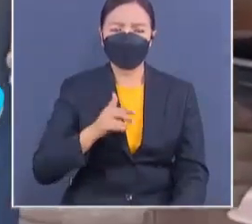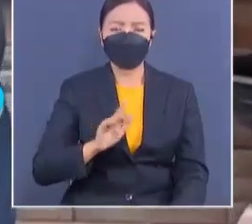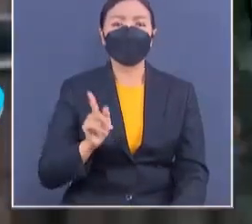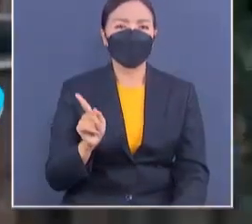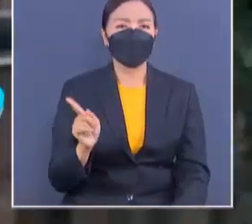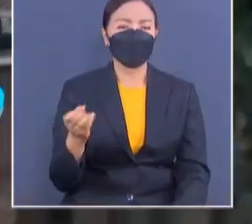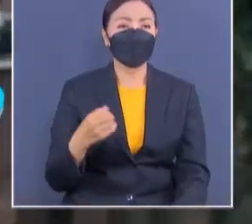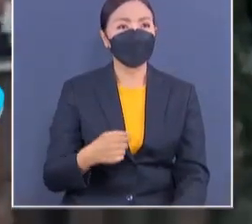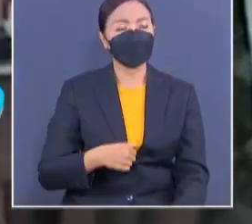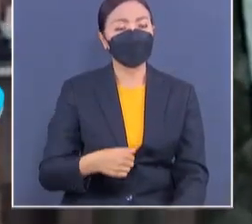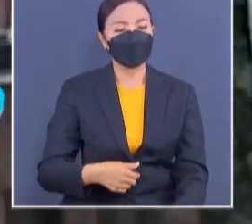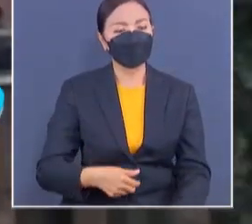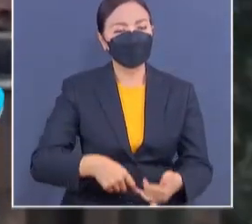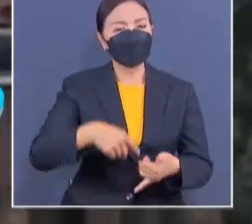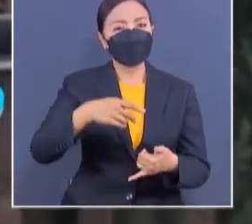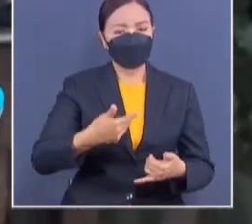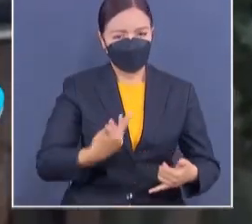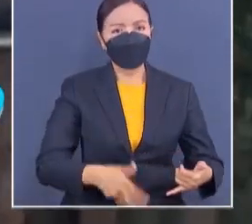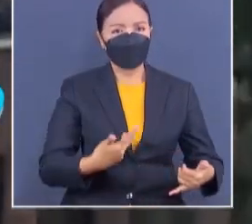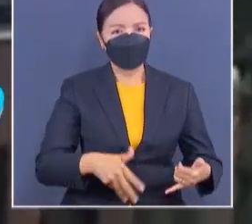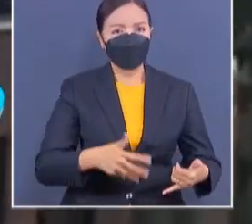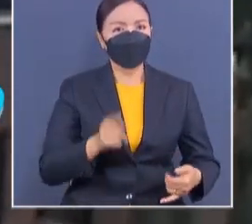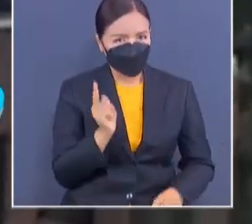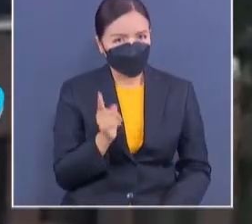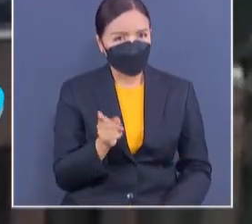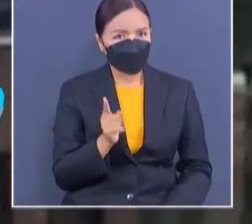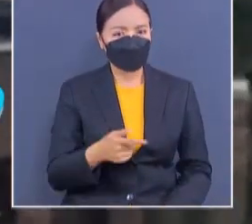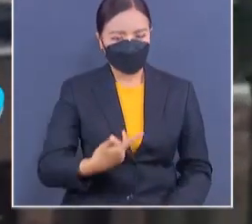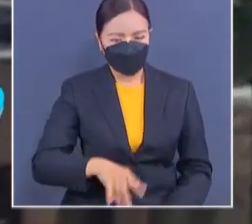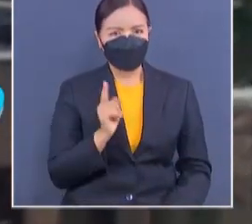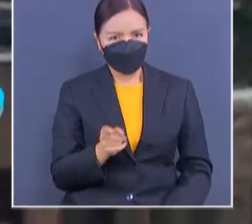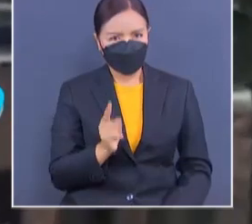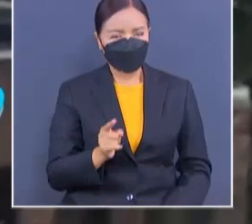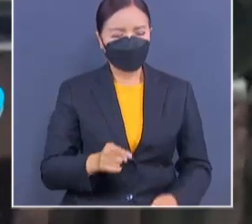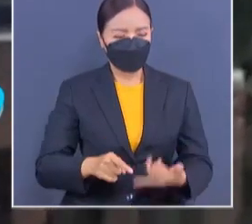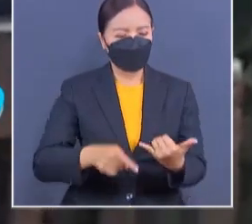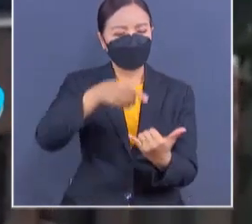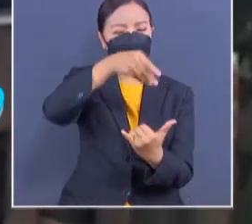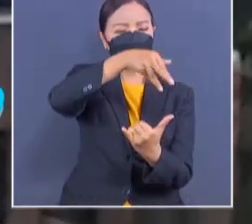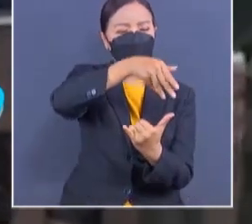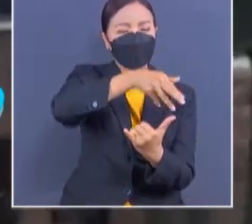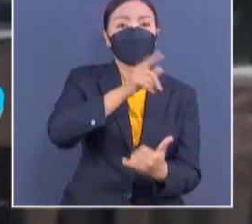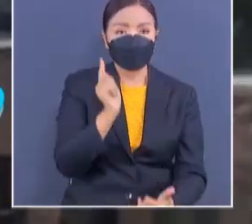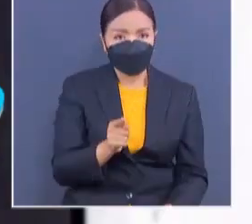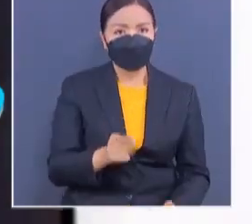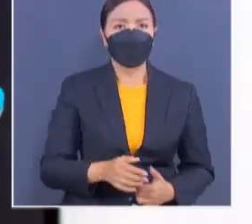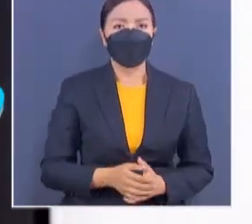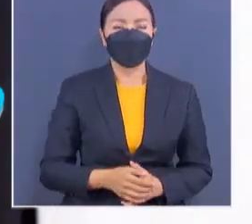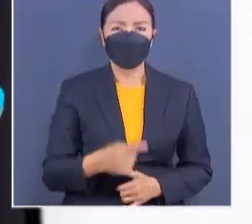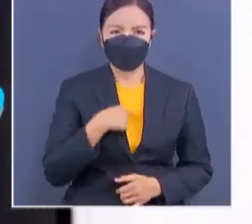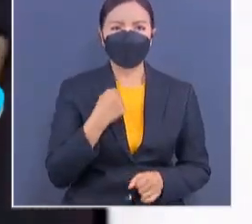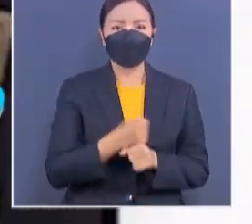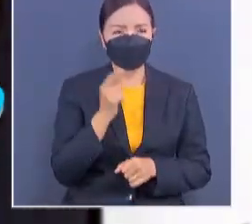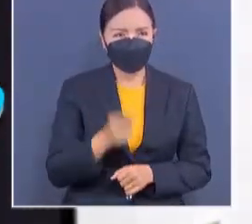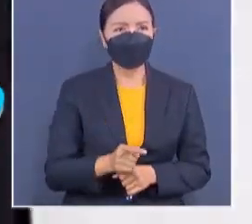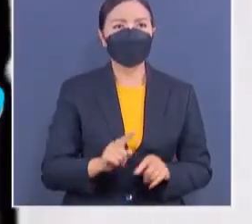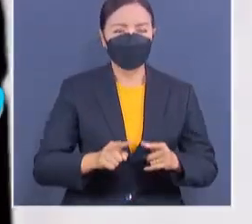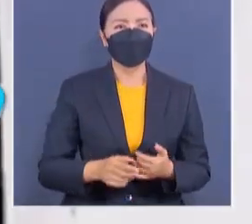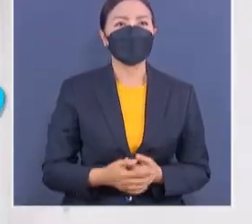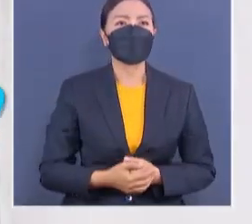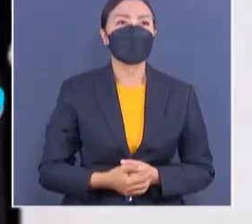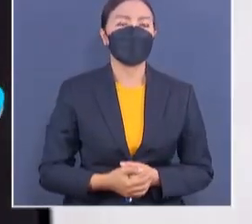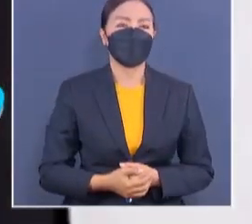ที่ปัสสาวะใส่หน้าอดีตลูกน้องเนี่ยทำจริงฮะทำจริงแต่ไม่ได้ขึ้นคล่อมแต่ปัสสาวะใส่จริ